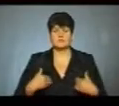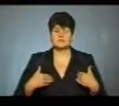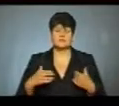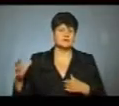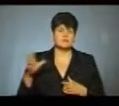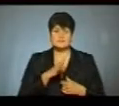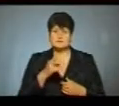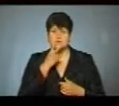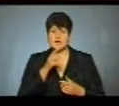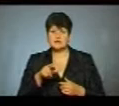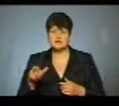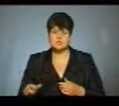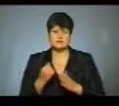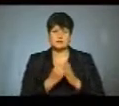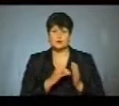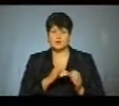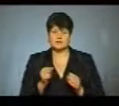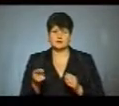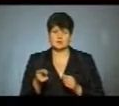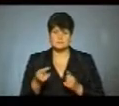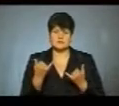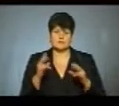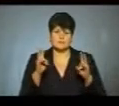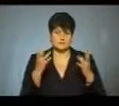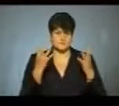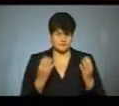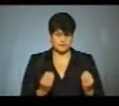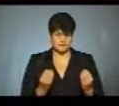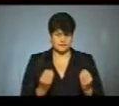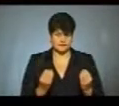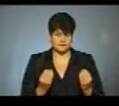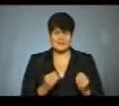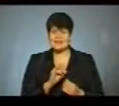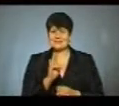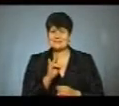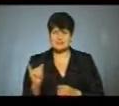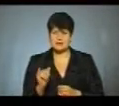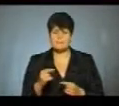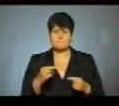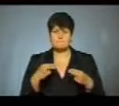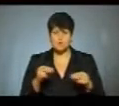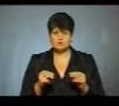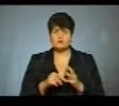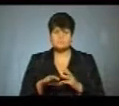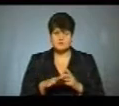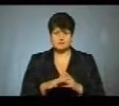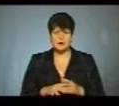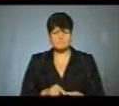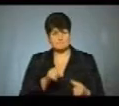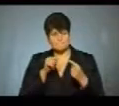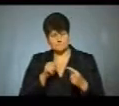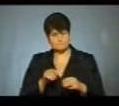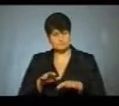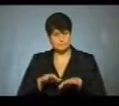вітання усім глядачам телеканалу ЮА Тернопіль. В ефірі програма «Тема дня». Ні продажу землі. Хвиля протестів під таким гаслом